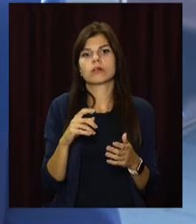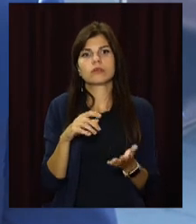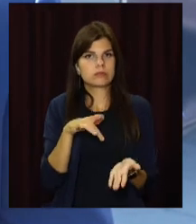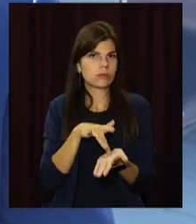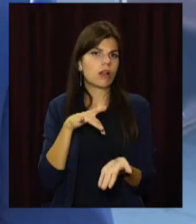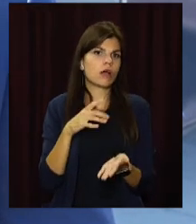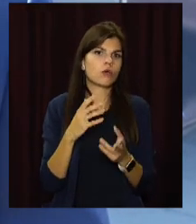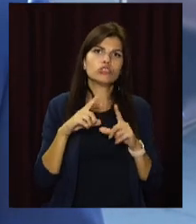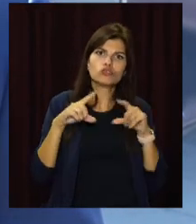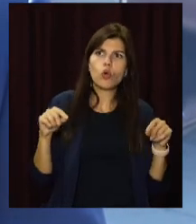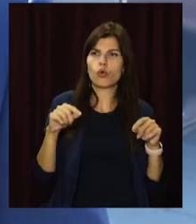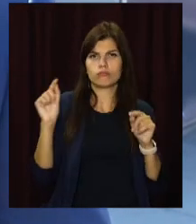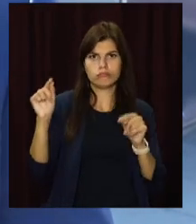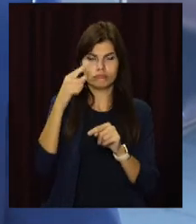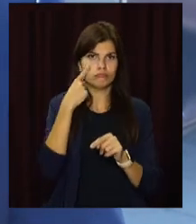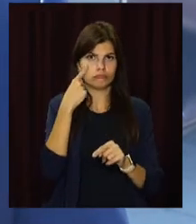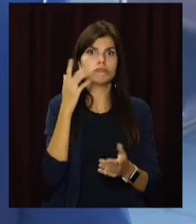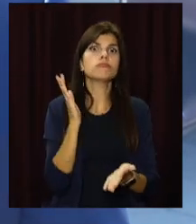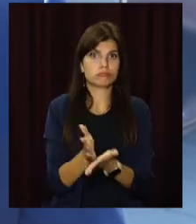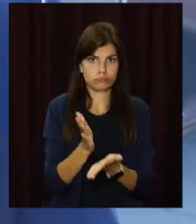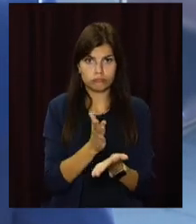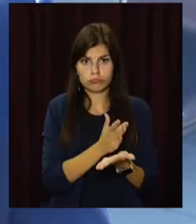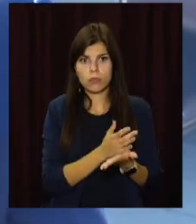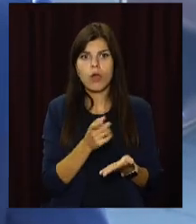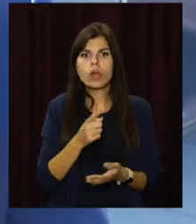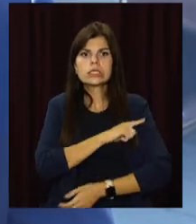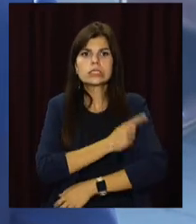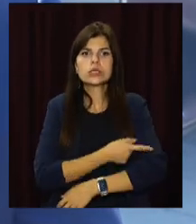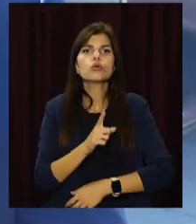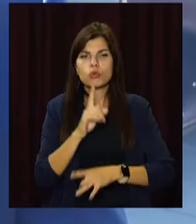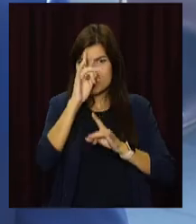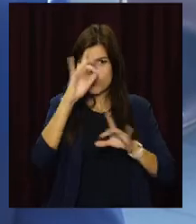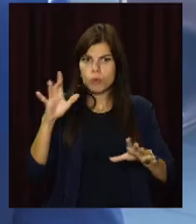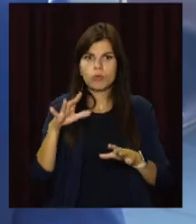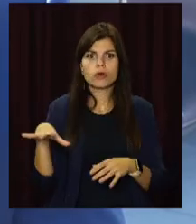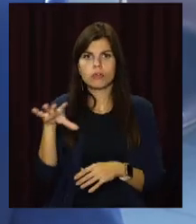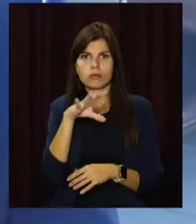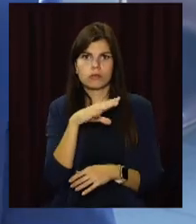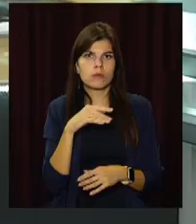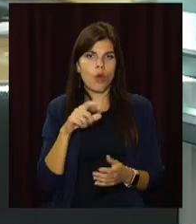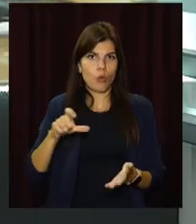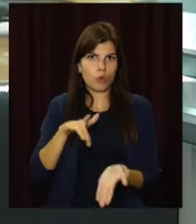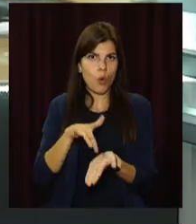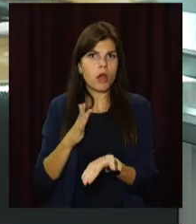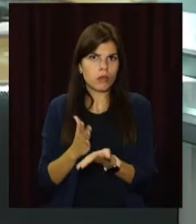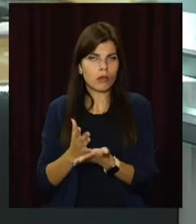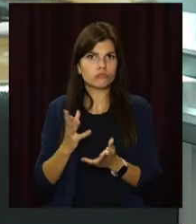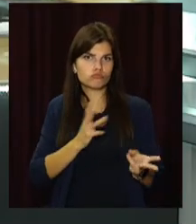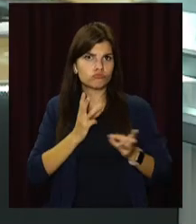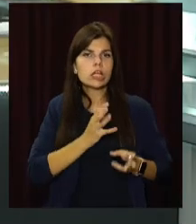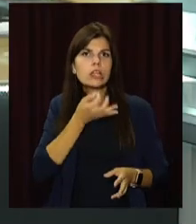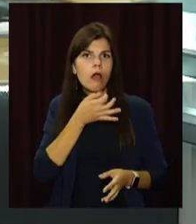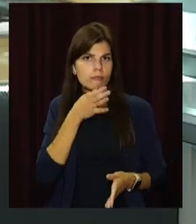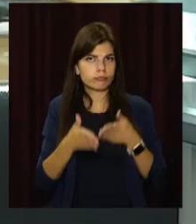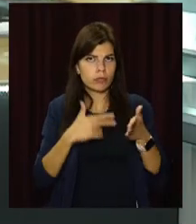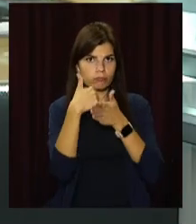дайв-центров, на уровне школ, соответствующих обучения федерации, но оно сильное и пользуется популярностью, в том числе среди горожан. Знову